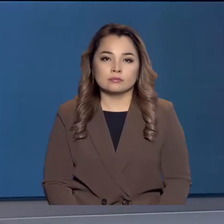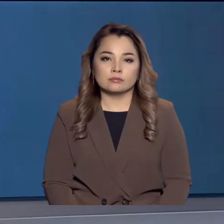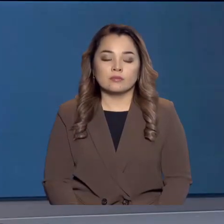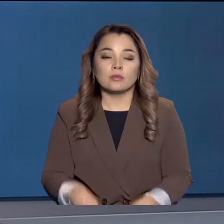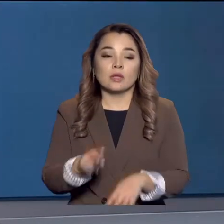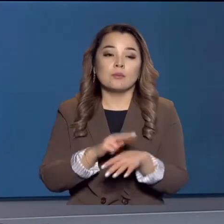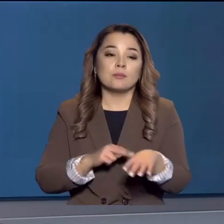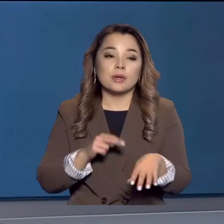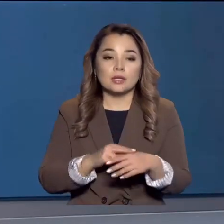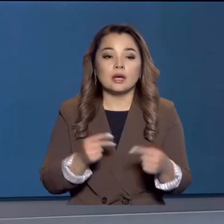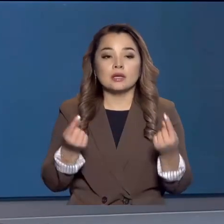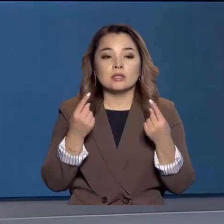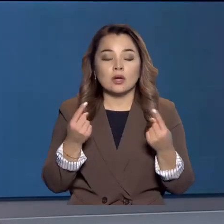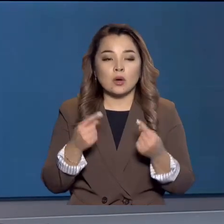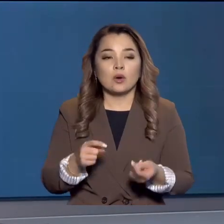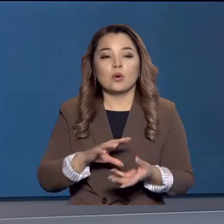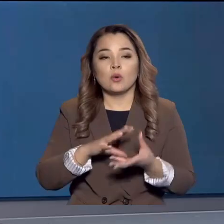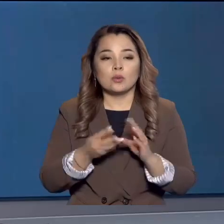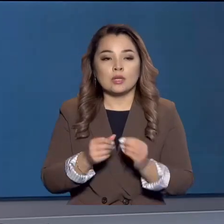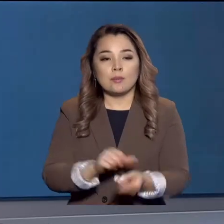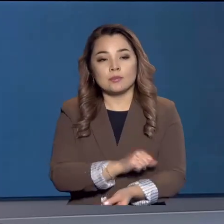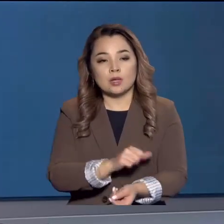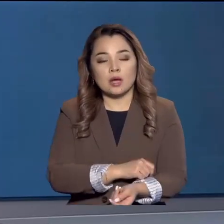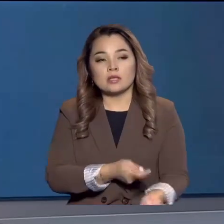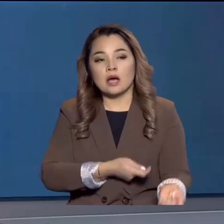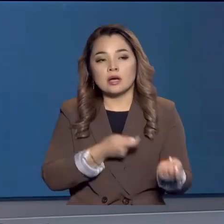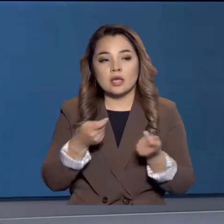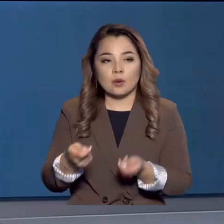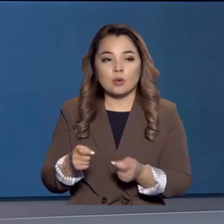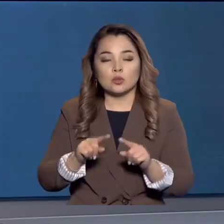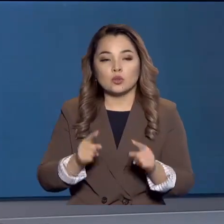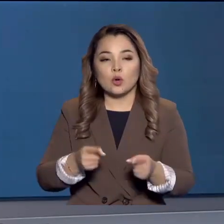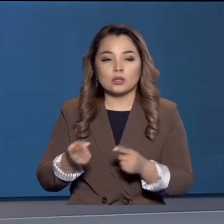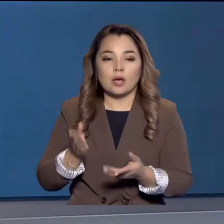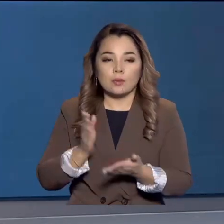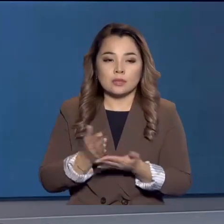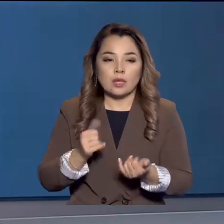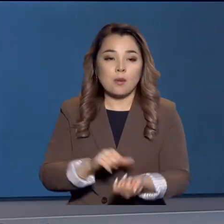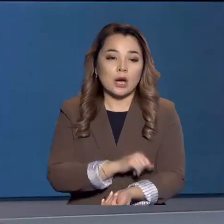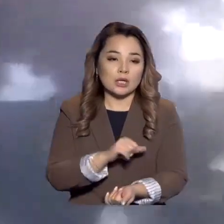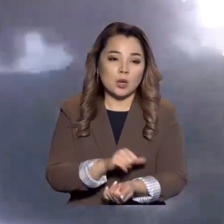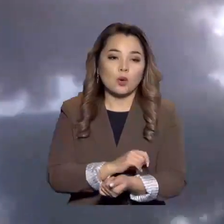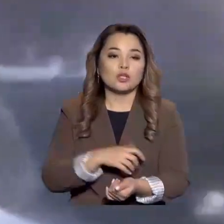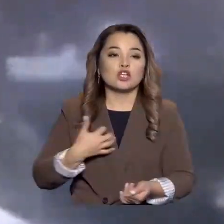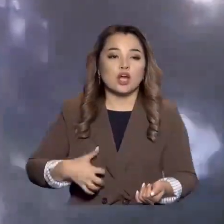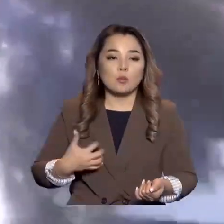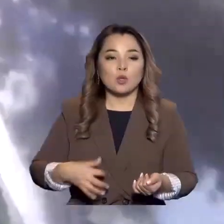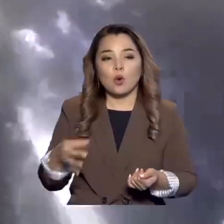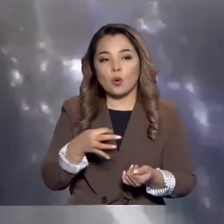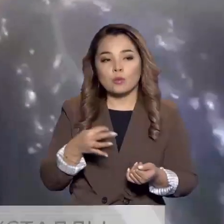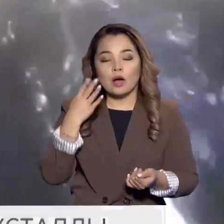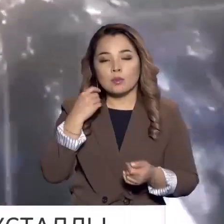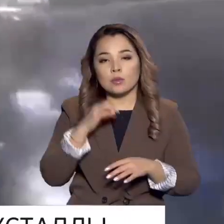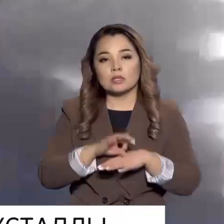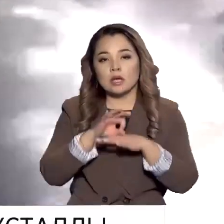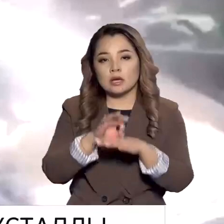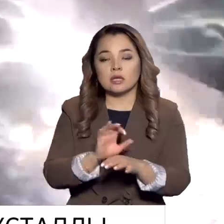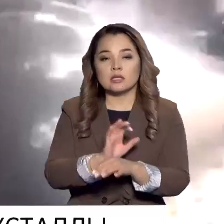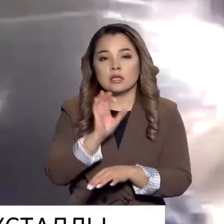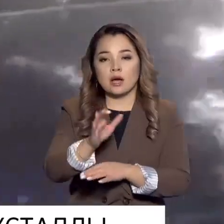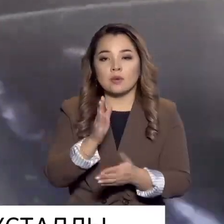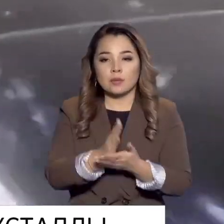Ал полицейлер ірі көлемде есірткі тасымалдаушыларды ұстады. Анықталғандай, марихуана Жамбыл облысынан Алматыға жіберіліп